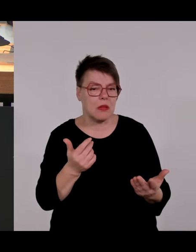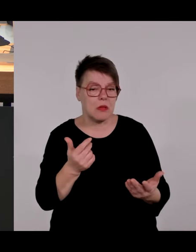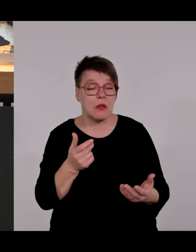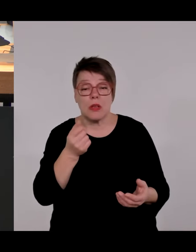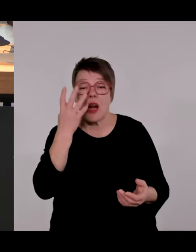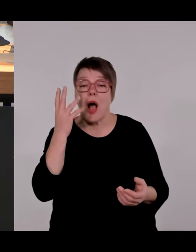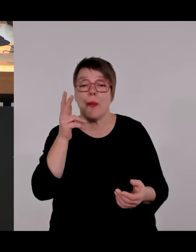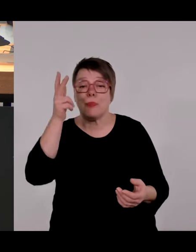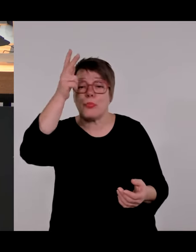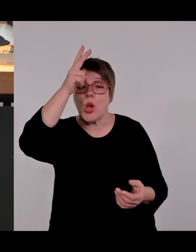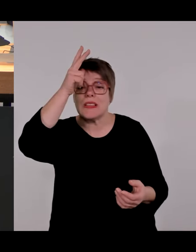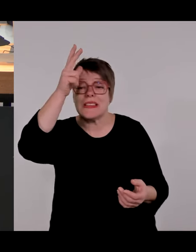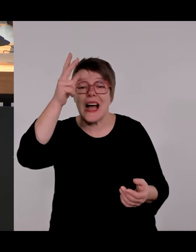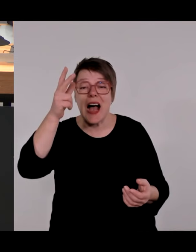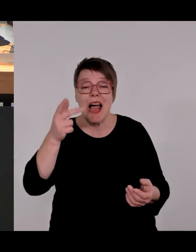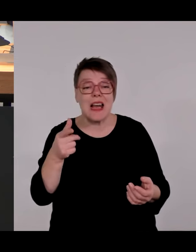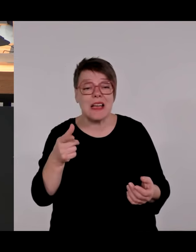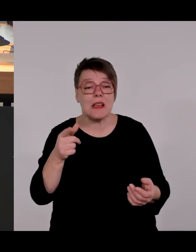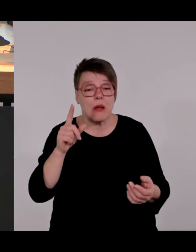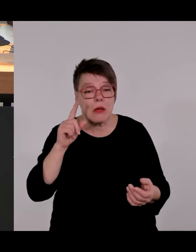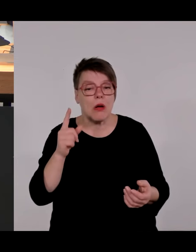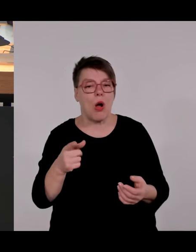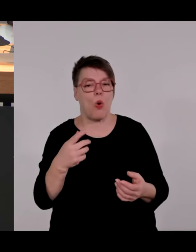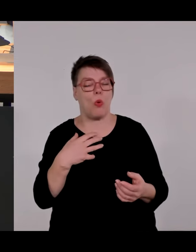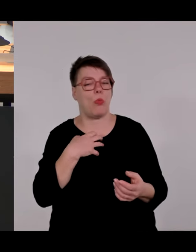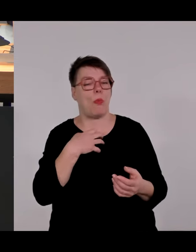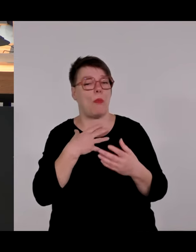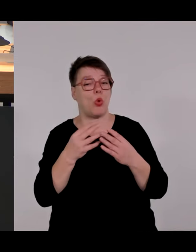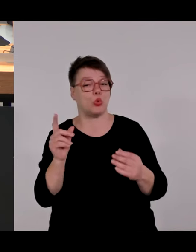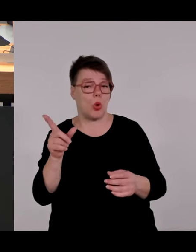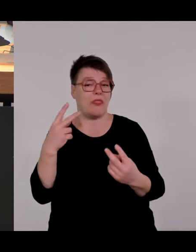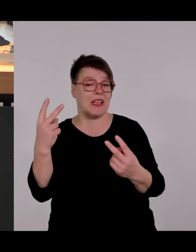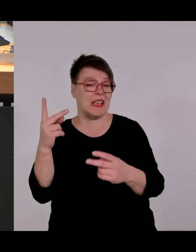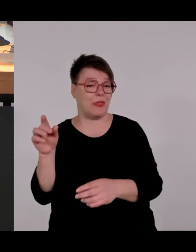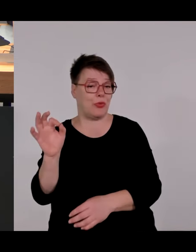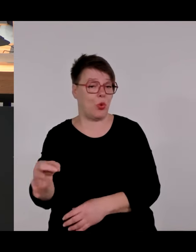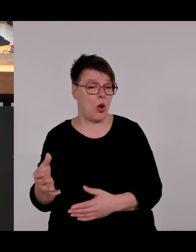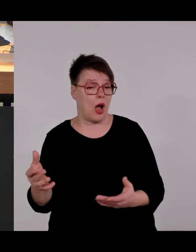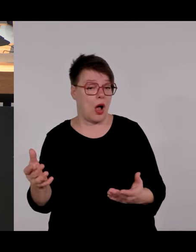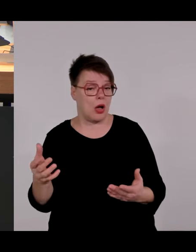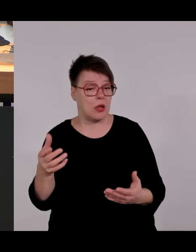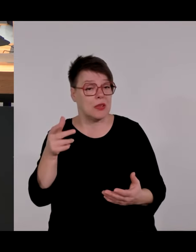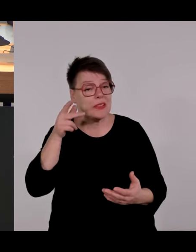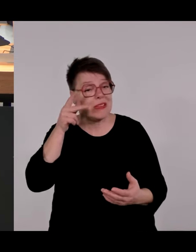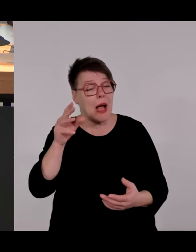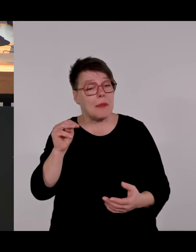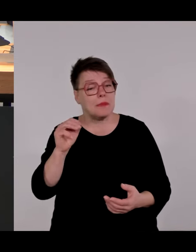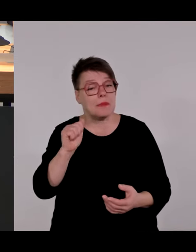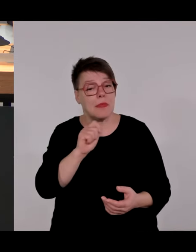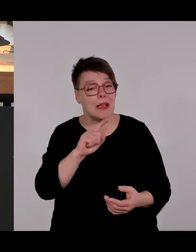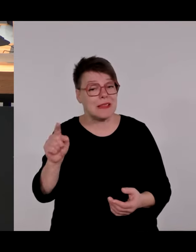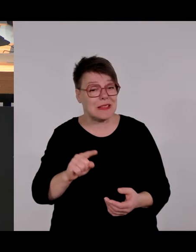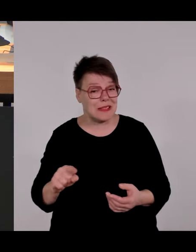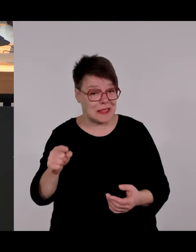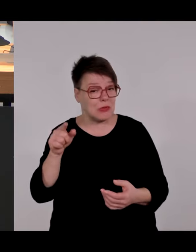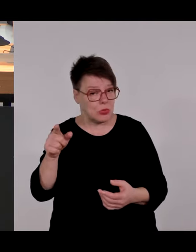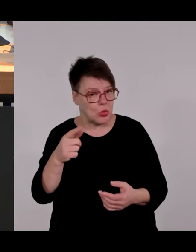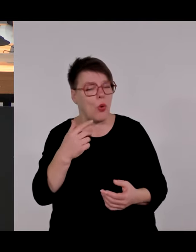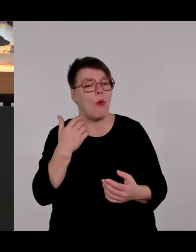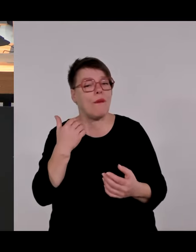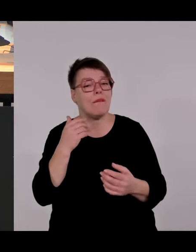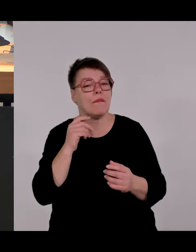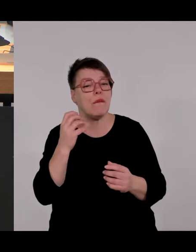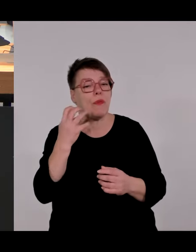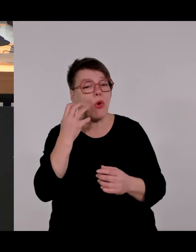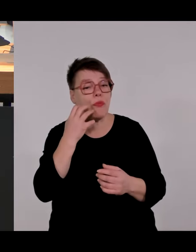dass dann die Kriminalität irgendwie 100 Meter weiter verdrängt wurde und nicht reduziert wurde, dass Sie uns das hier als Erfolg verkaufen wollen, das ist wirklich